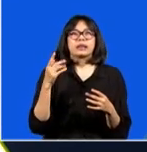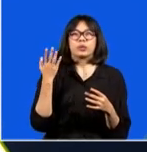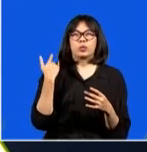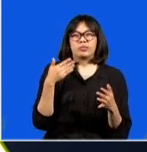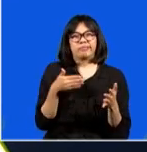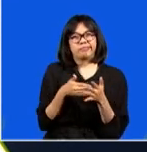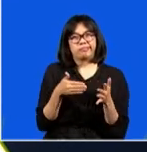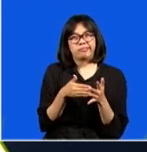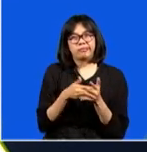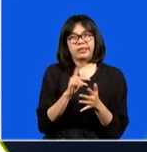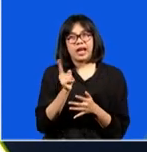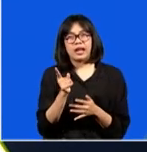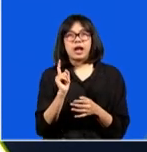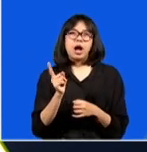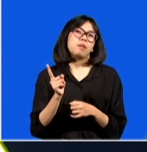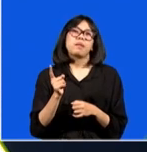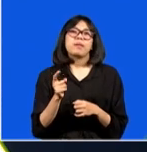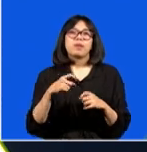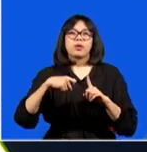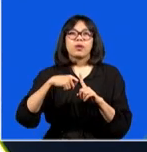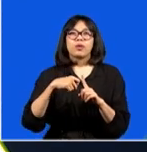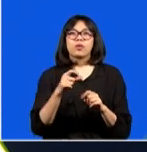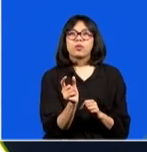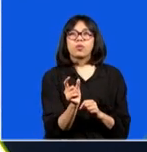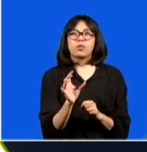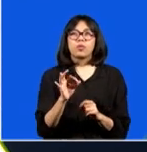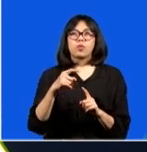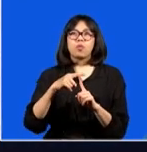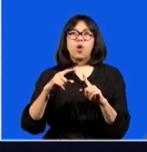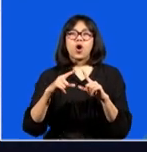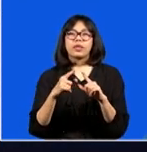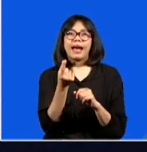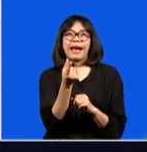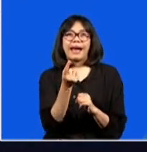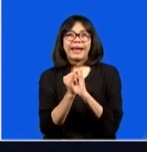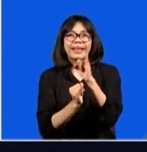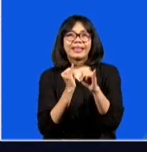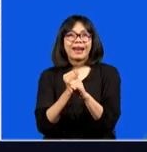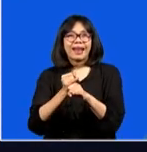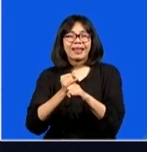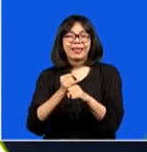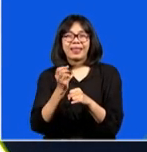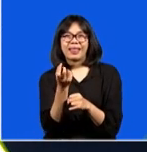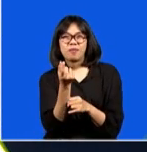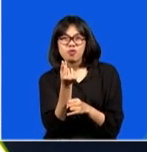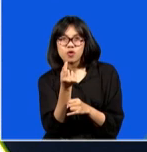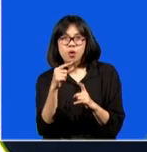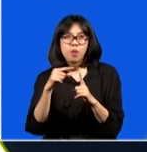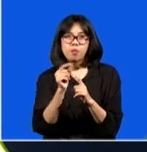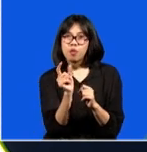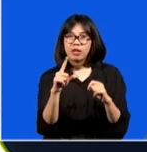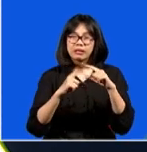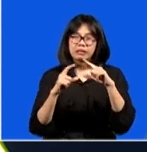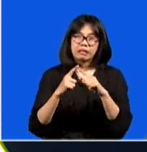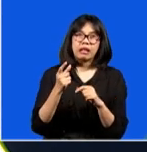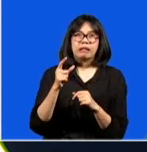yaitu keterbatasan kuota internet yang dimiliki oleh murid karena siswa di sekolah kami adalah